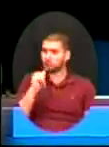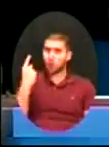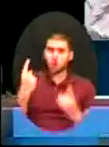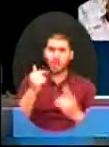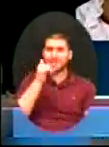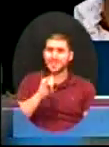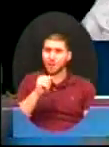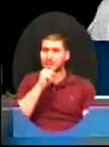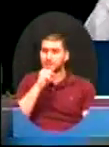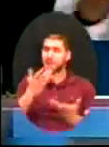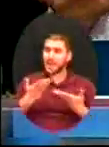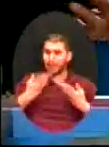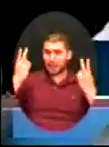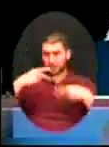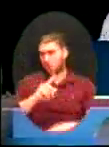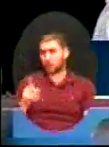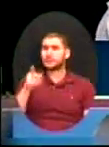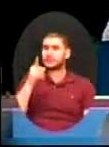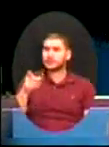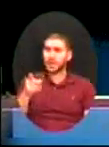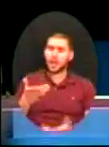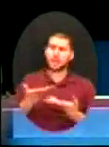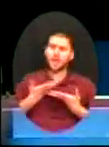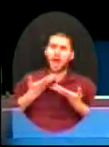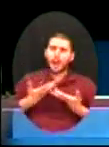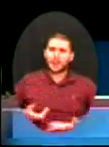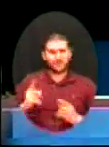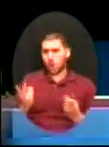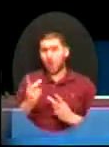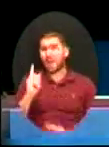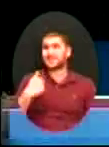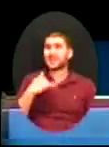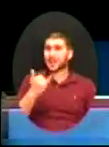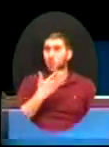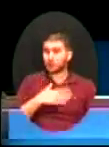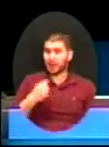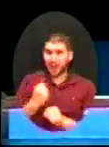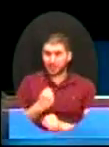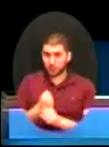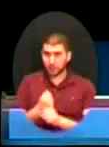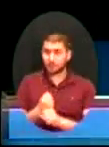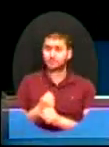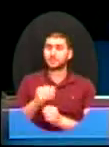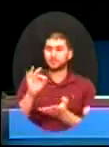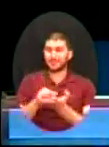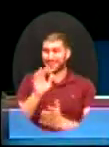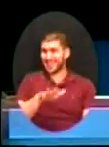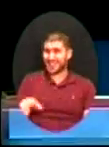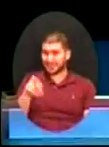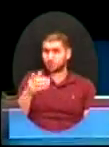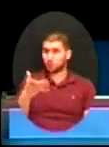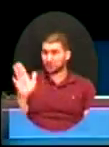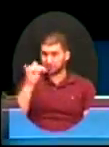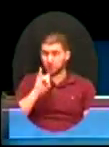טיול גמלאים יקבל הסדרה, ממש לא, זה להכביד וזה לא כאן. מה שאנחנו כן רוצים לעשות, זה שאותם ילדים